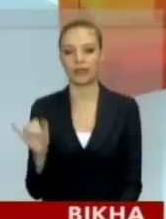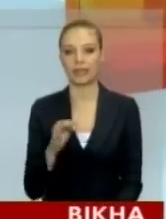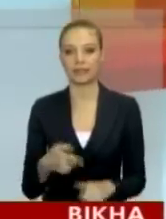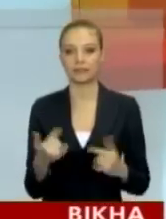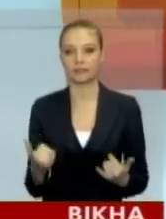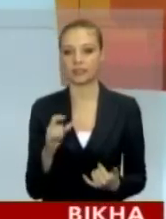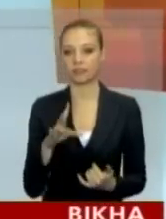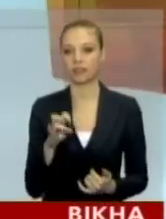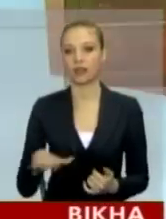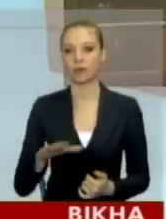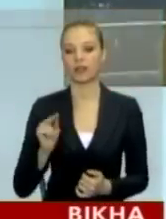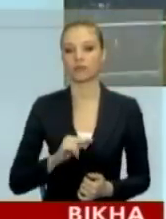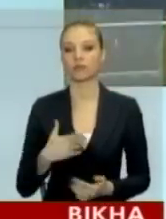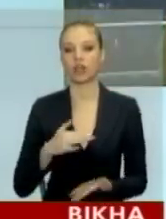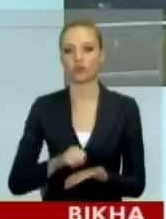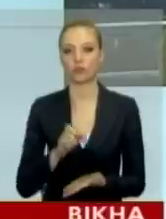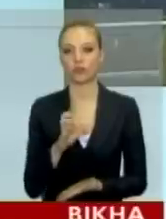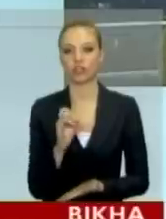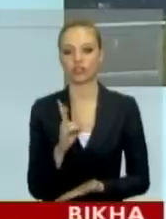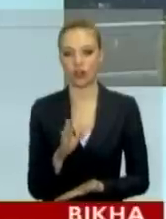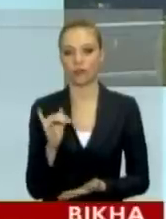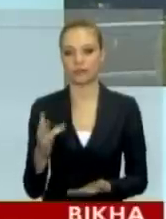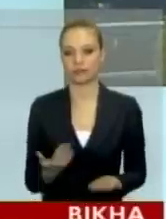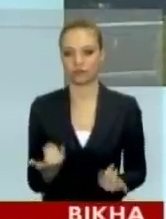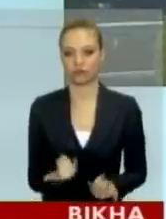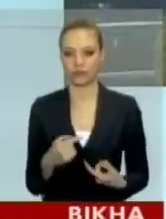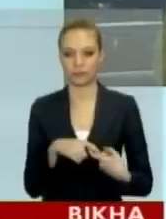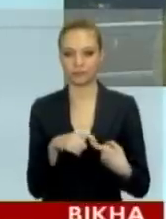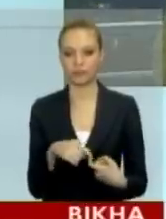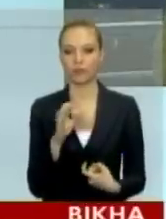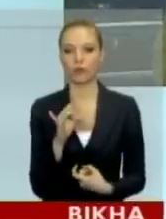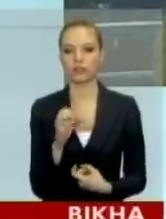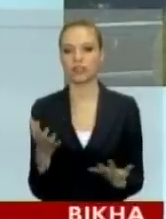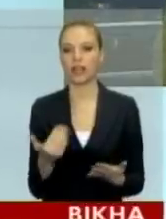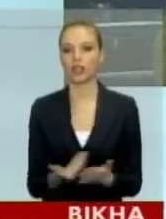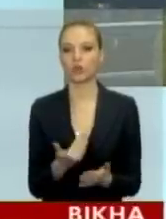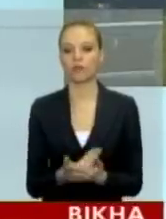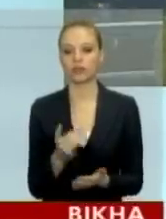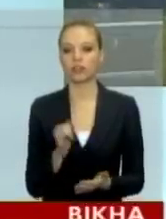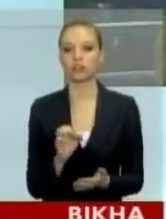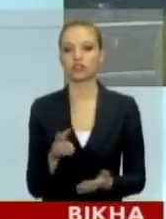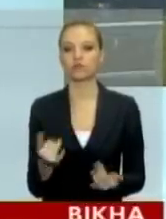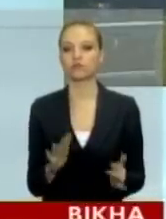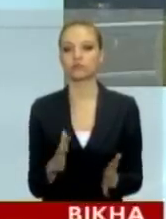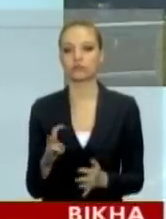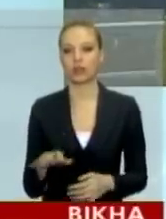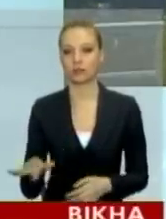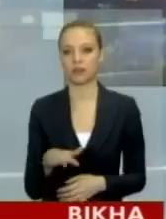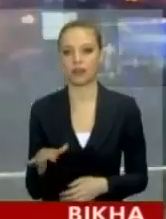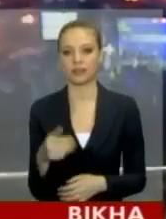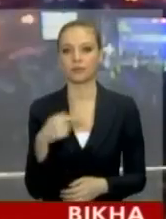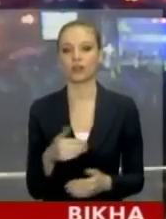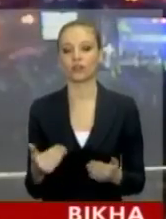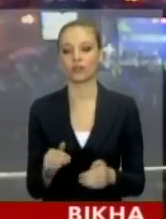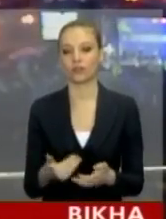І в ці хвилини на Майдані працює наш кореспондент Борис Сачалко. Він з нами на живому зв'язку. Борисе, які новини серед місця і чим живе зараз Майдан? Добрий